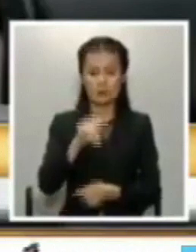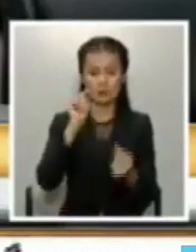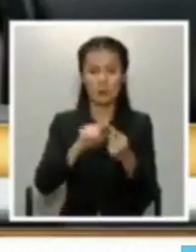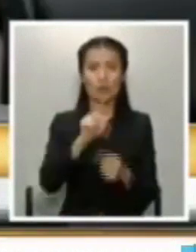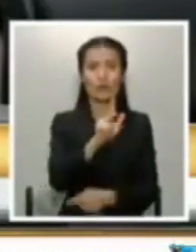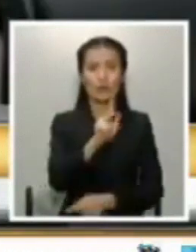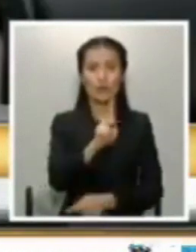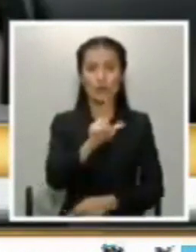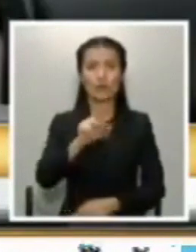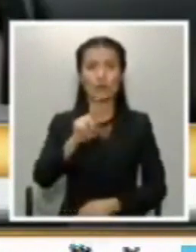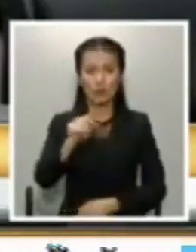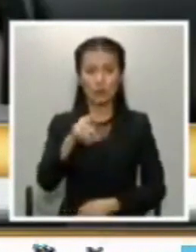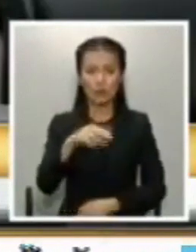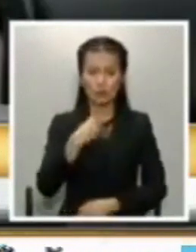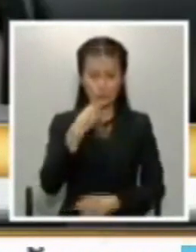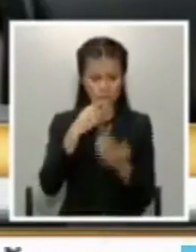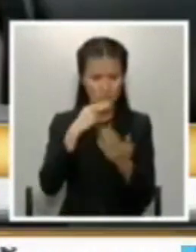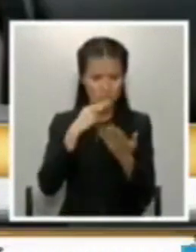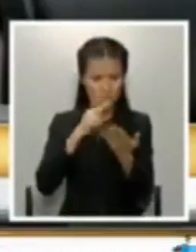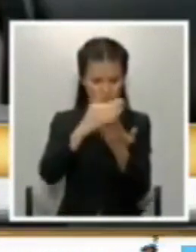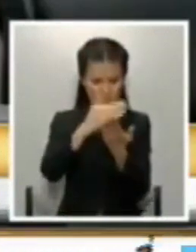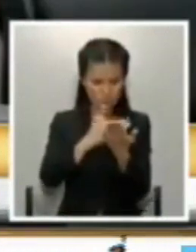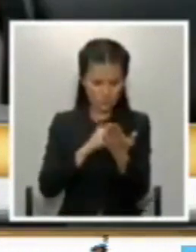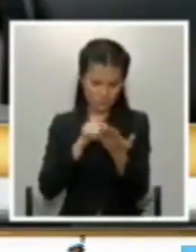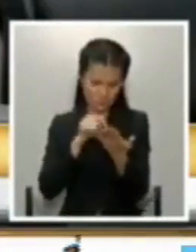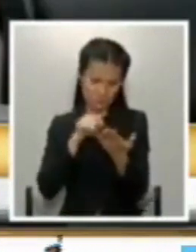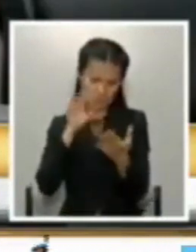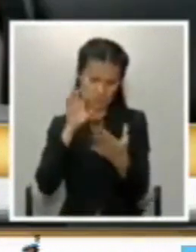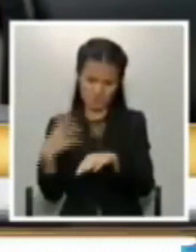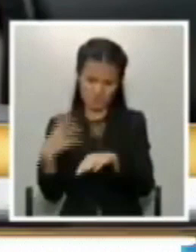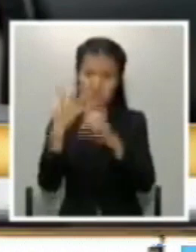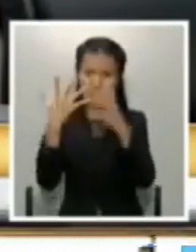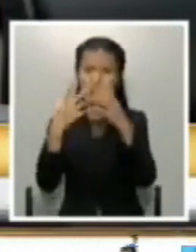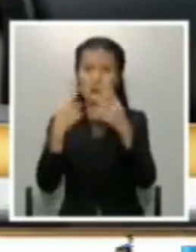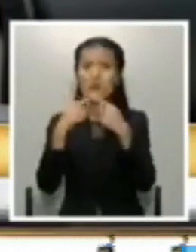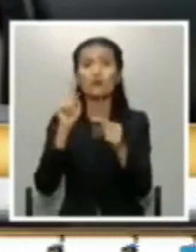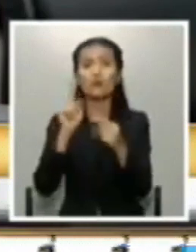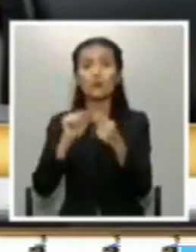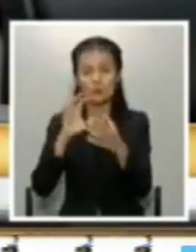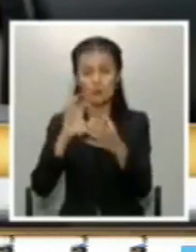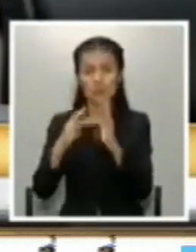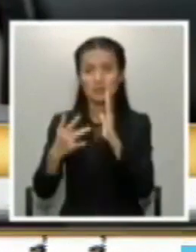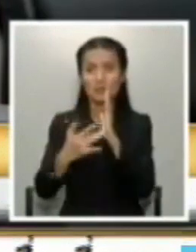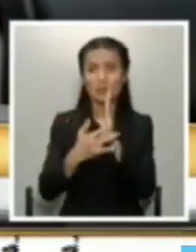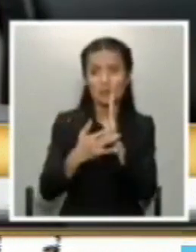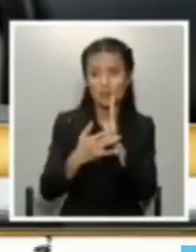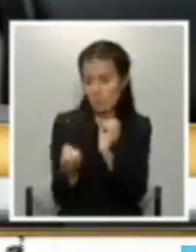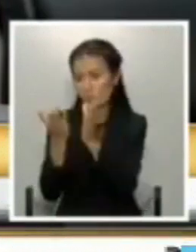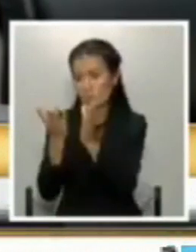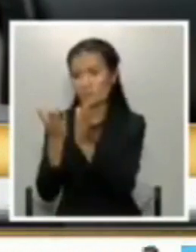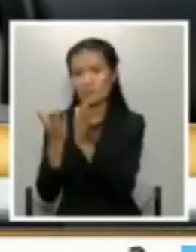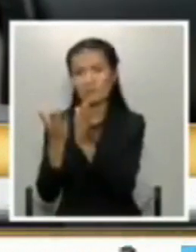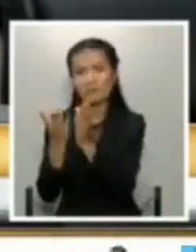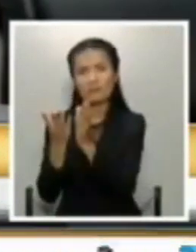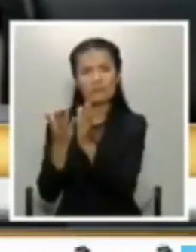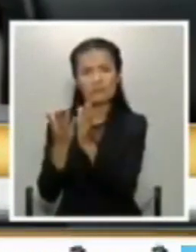องการเมืองแทรกแซงเลยมีแต่เรื่องเทคโนโลยีคุกคามธุรกิจจนไม่สามารถทำธุรกิจได้ซึ่งเรื่องนี้เป็นเรื่องใ